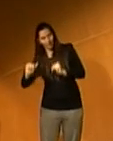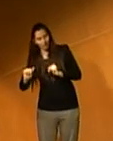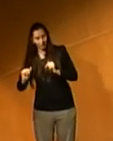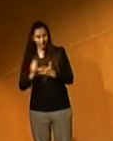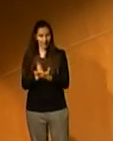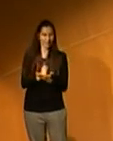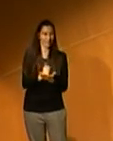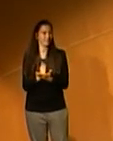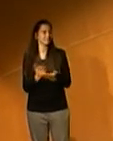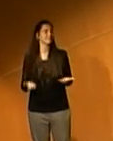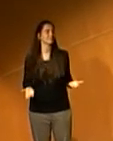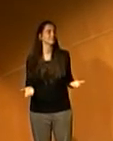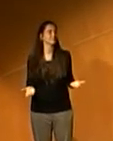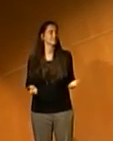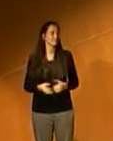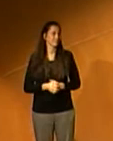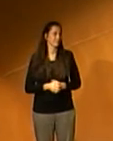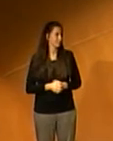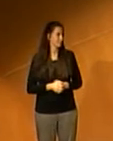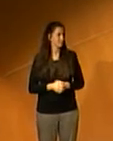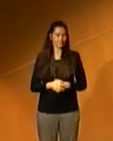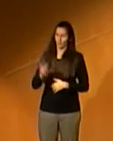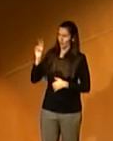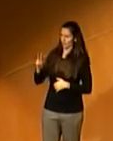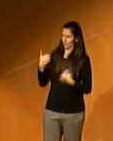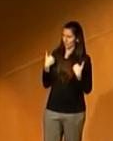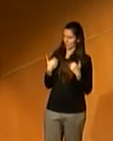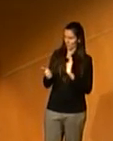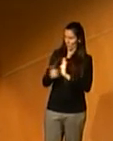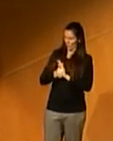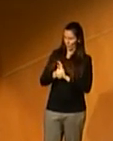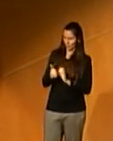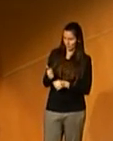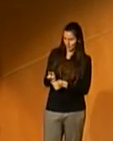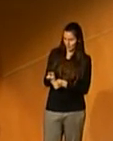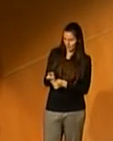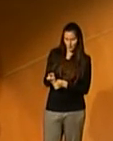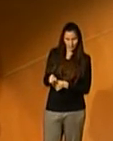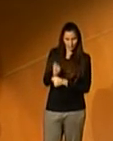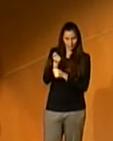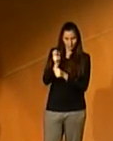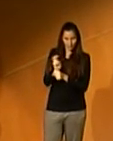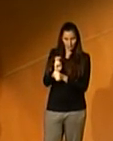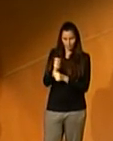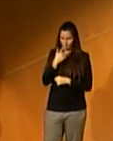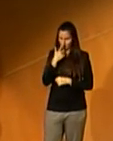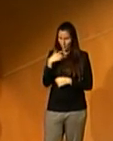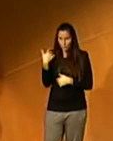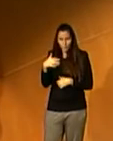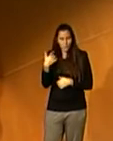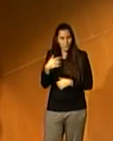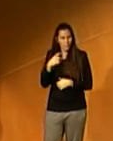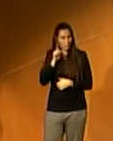voilà, on est donc présent. Alors moi, c'est une de ma place d'éducateur, là, ça me parle beaucoup, parce que les éducateurs, on travaille beaucoup là-dessus, sur une